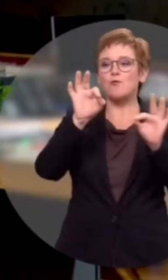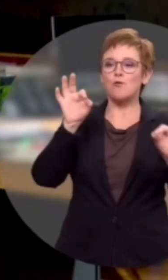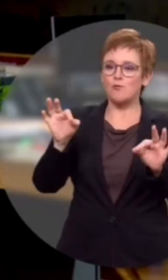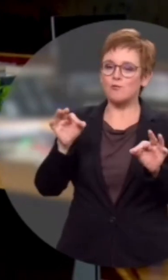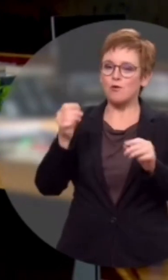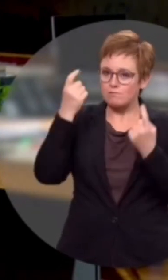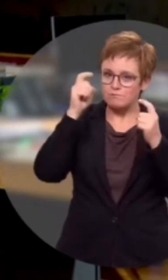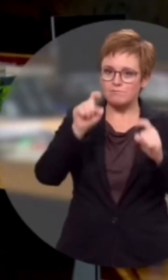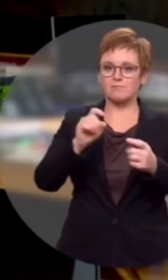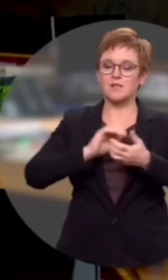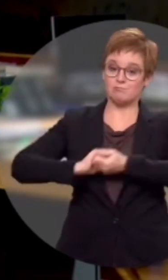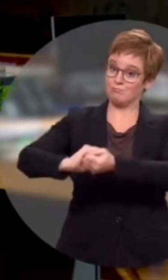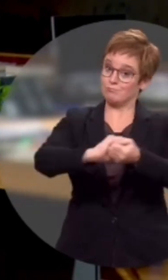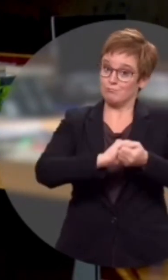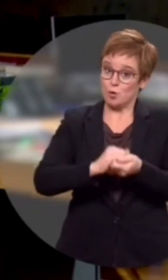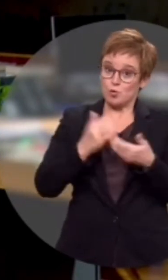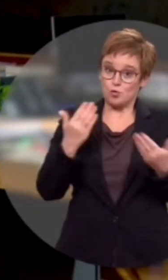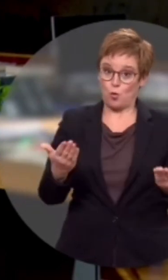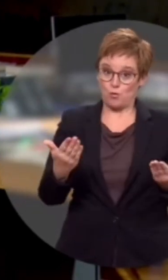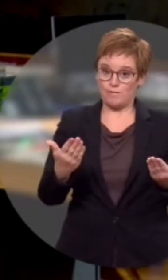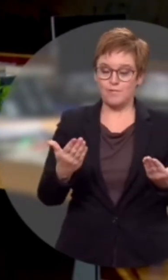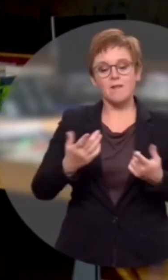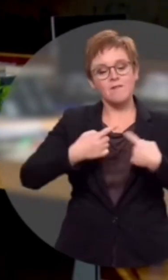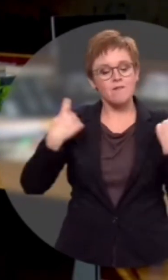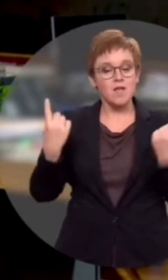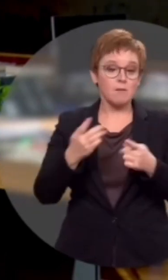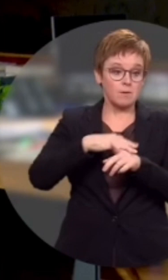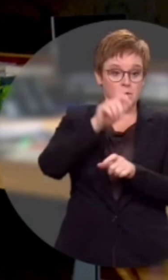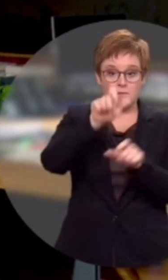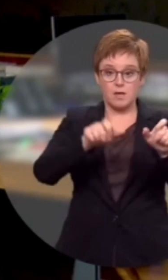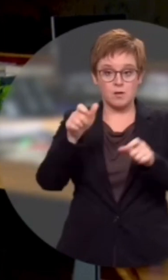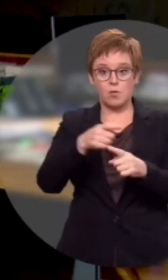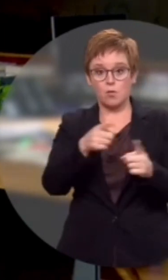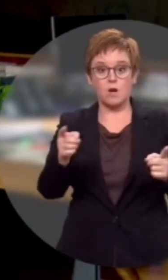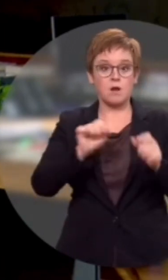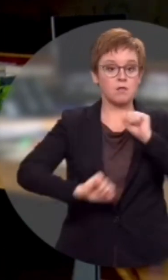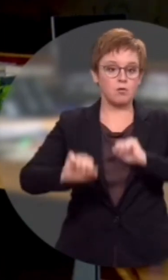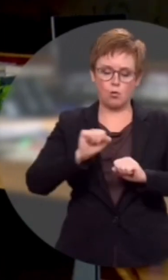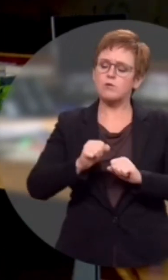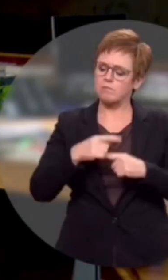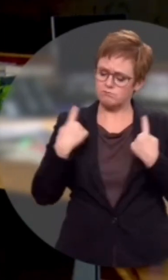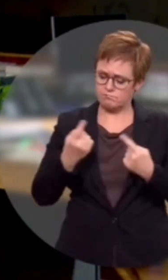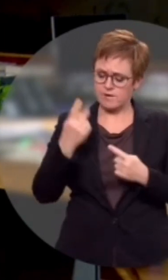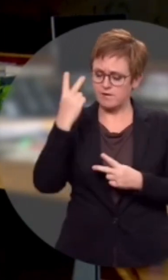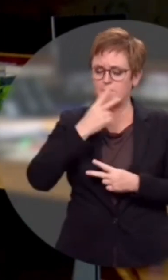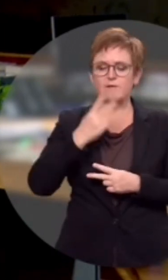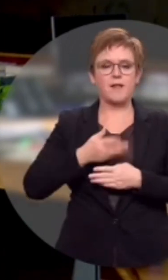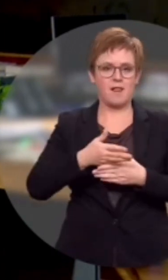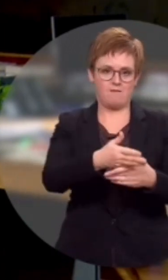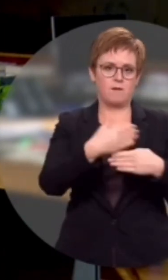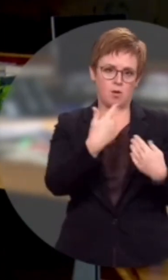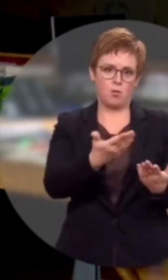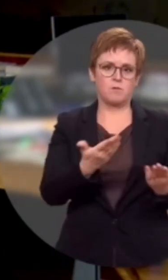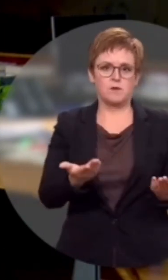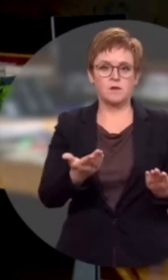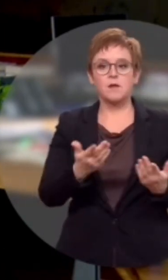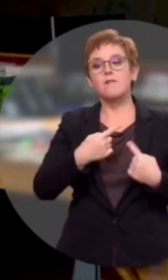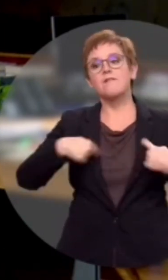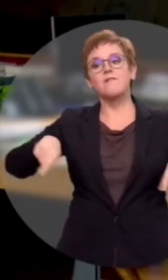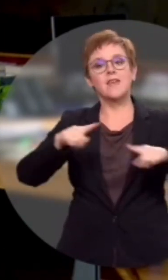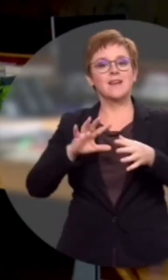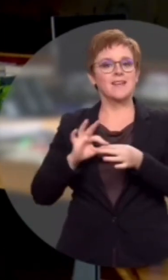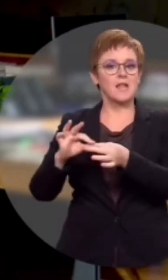Wir sind solidarisch. Wir helfen jenen Menschen, die in eine Notlage geraten sind. Wir lassen als